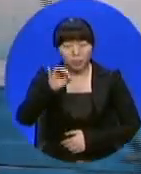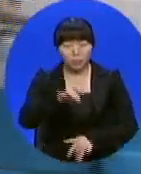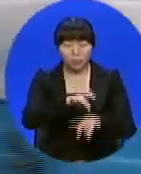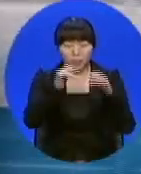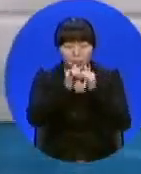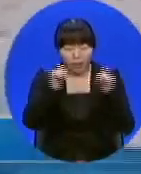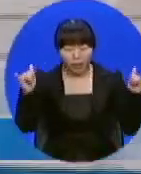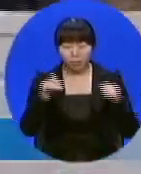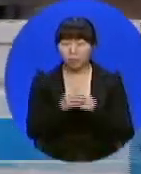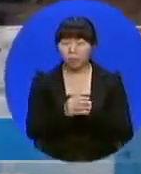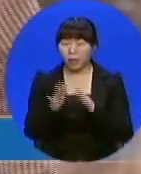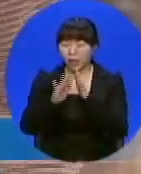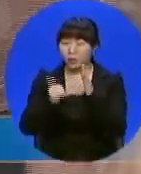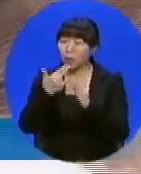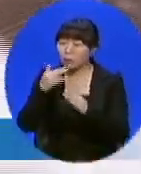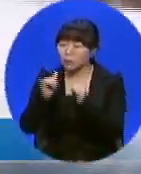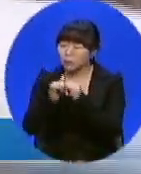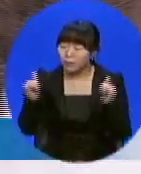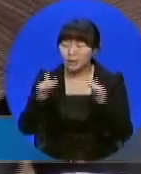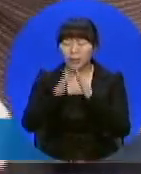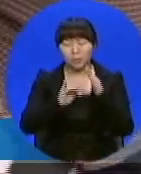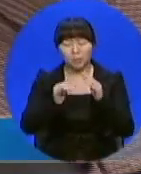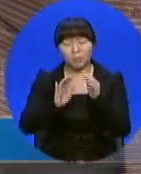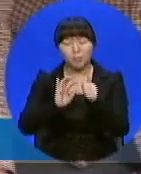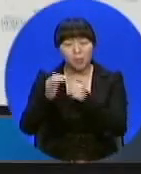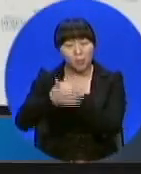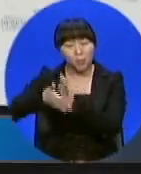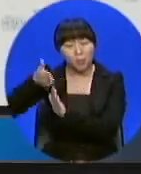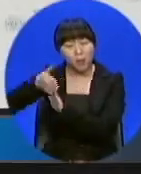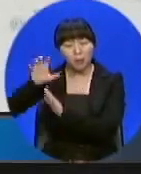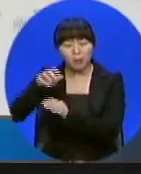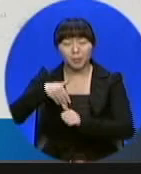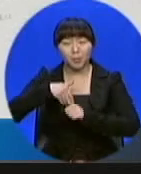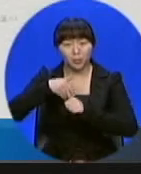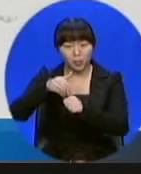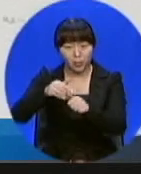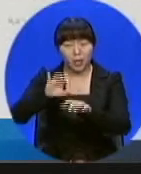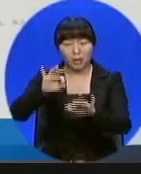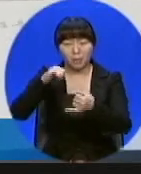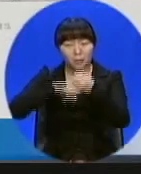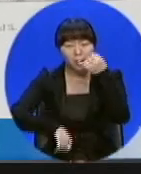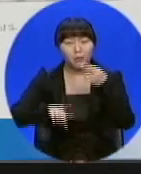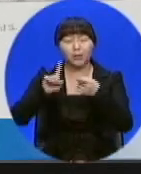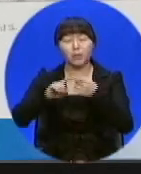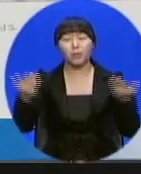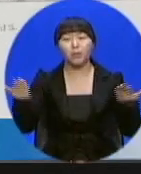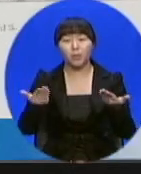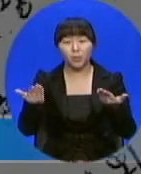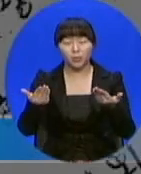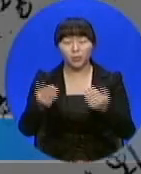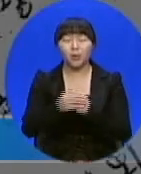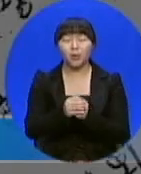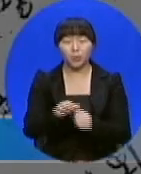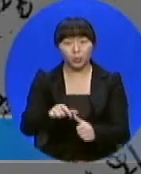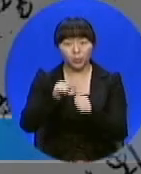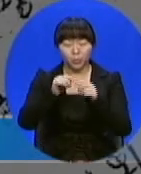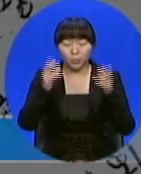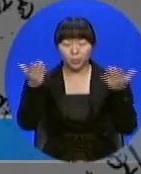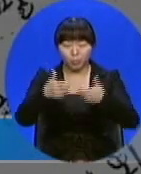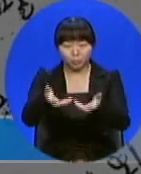실종자와 무연고자에 대해서 가족과 보호시설에 인계하고 임금체불권은 고용노동부에 통보 조치하는